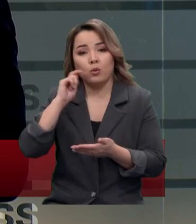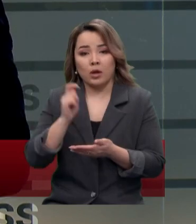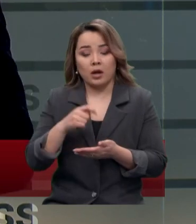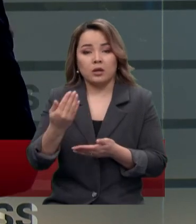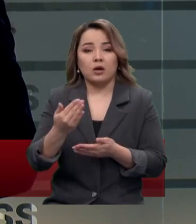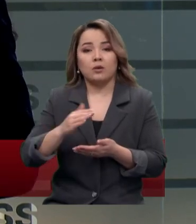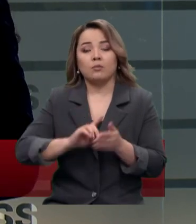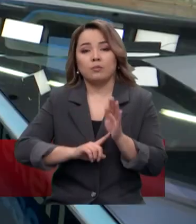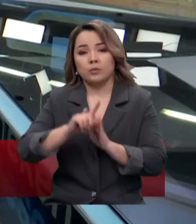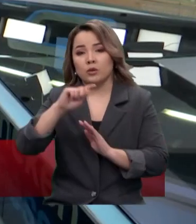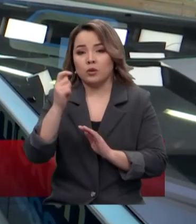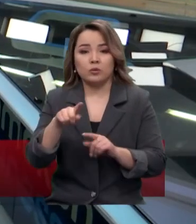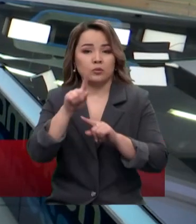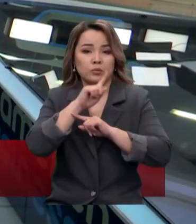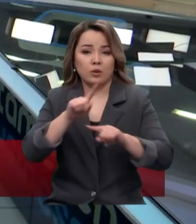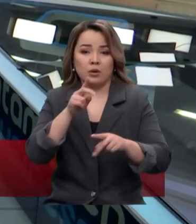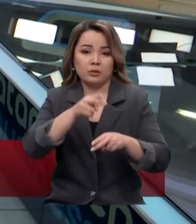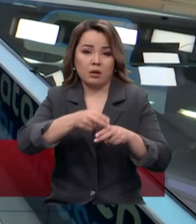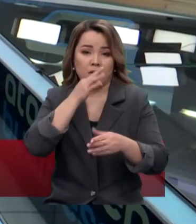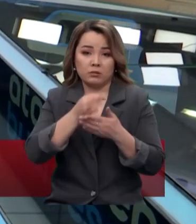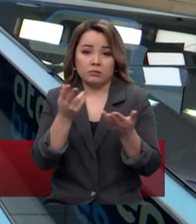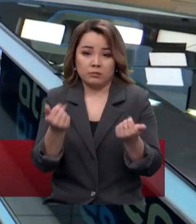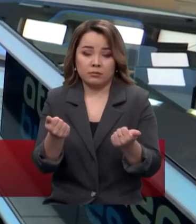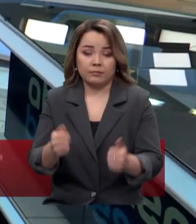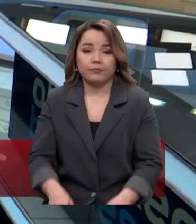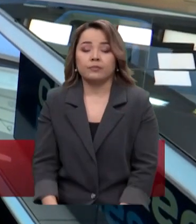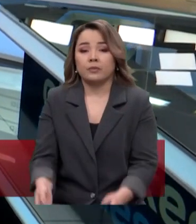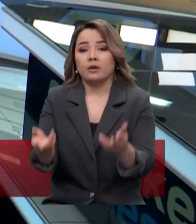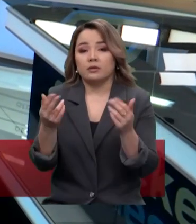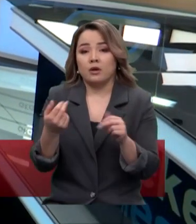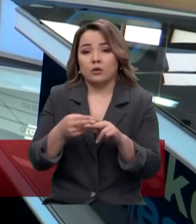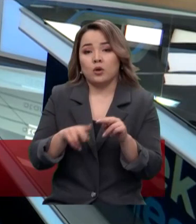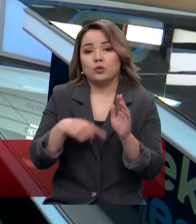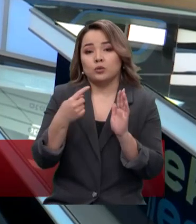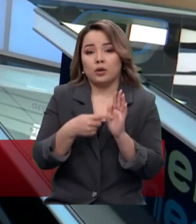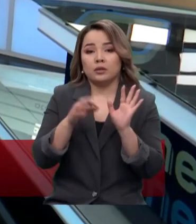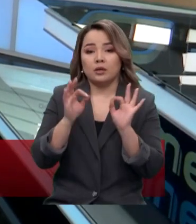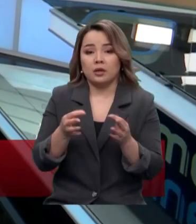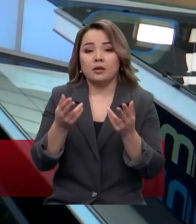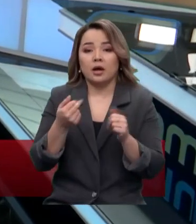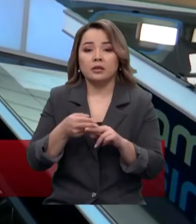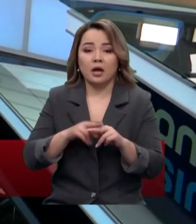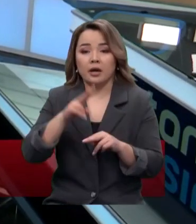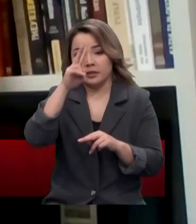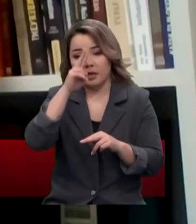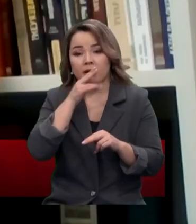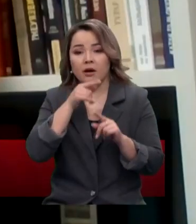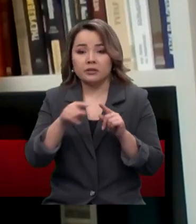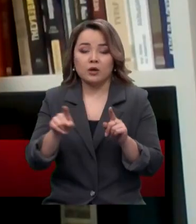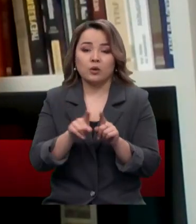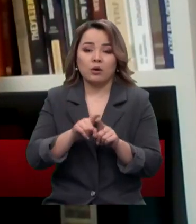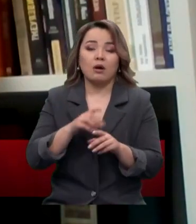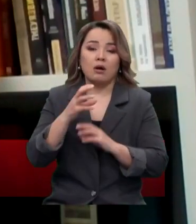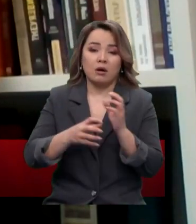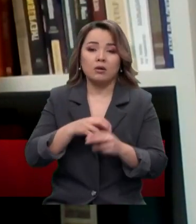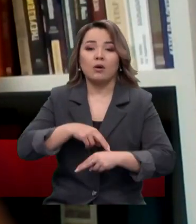соғысты бастамаймыз деп айтқан еді. Өте орынды сауалыңыз. Расында да соңғы 2 ай бойына бүкіл әлем назары